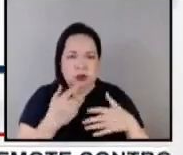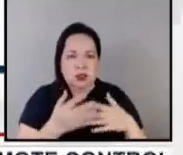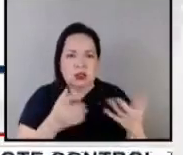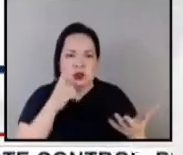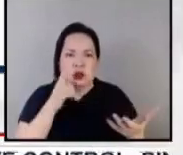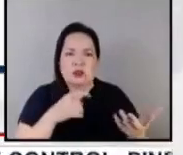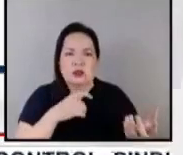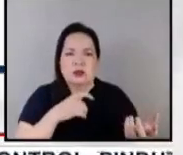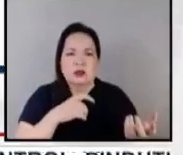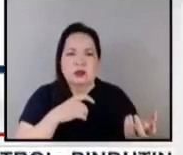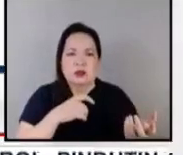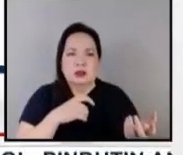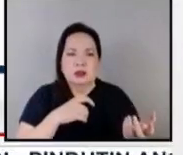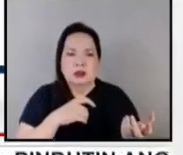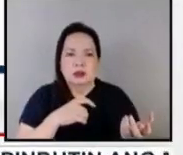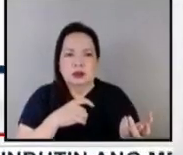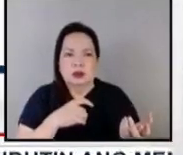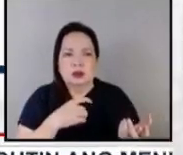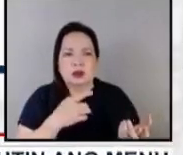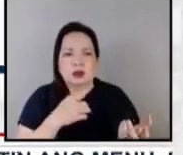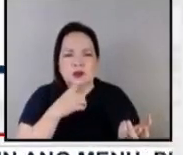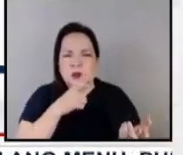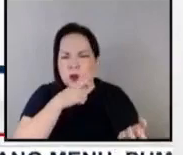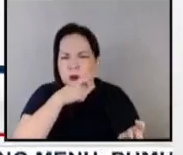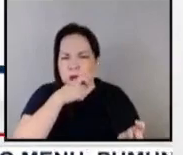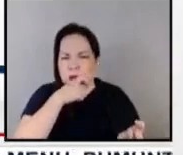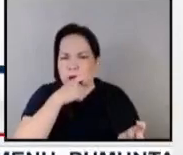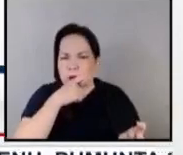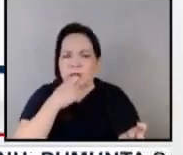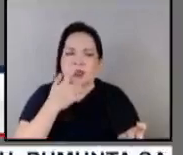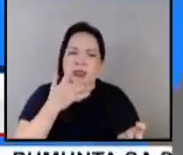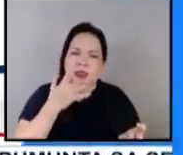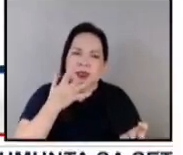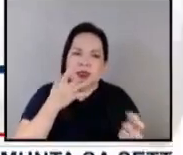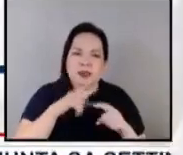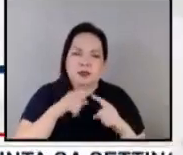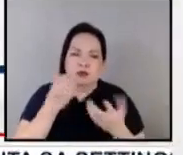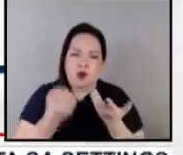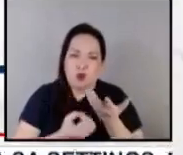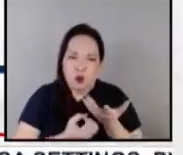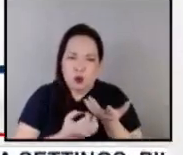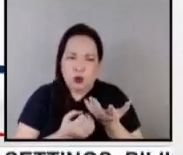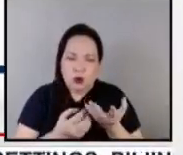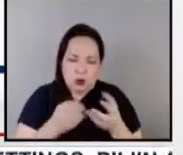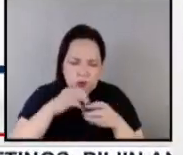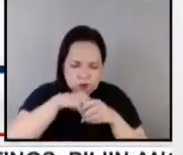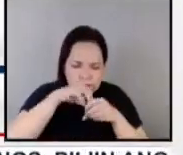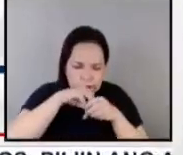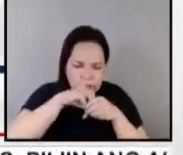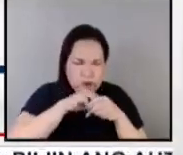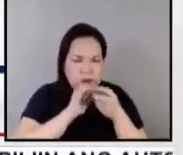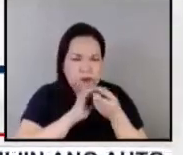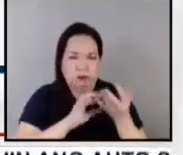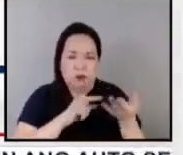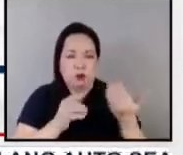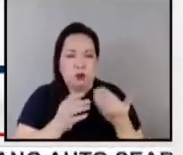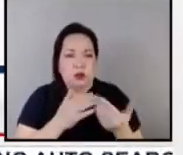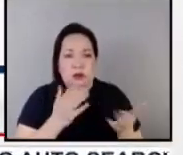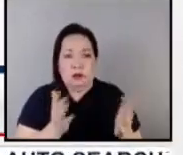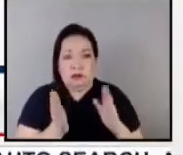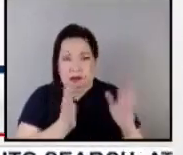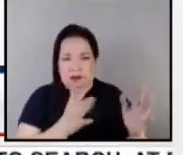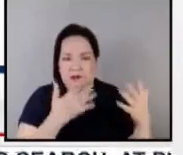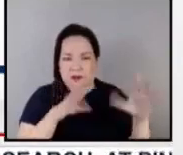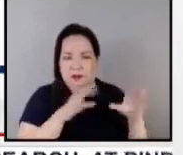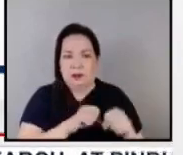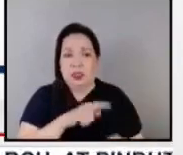hipon at condiments o pampalasa sa mga lutuin. Nasa 680,000 pesos naman na halaga ng